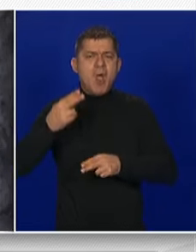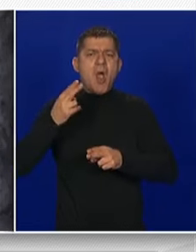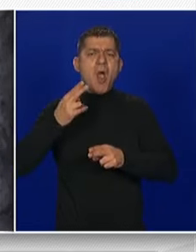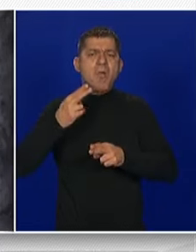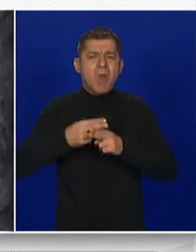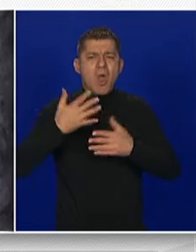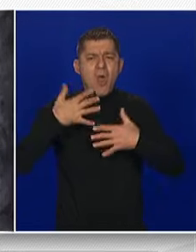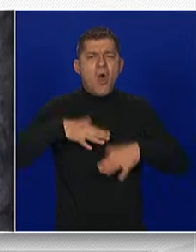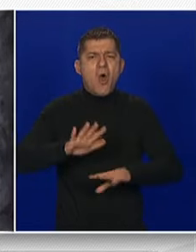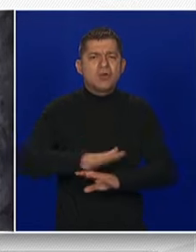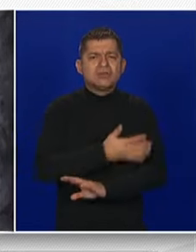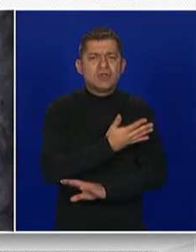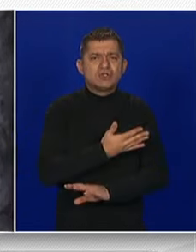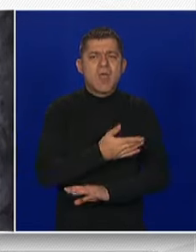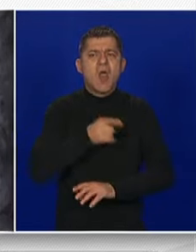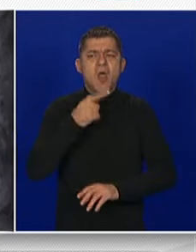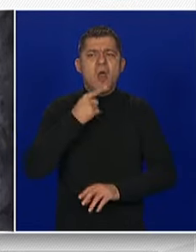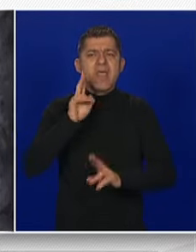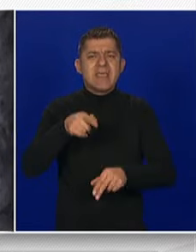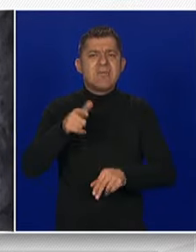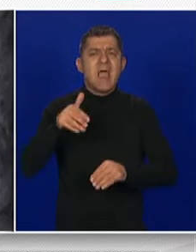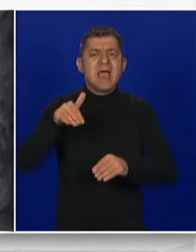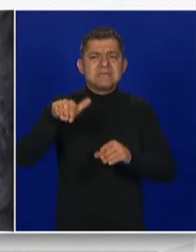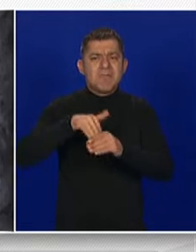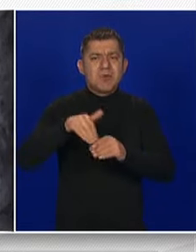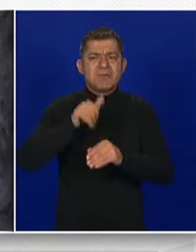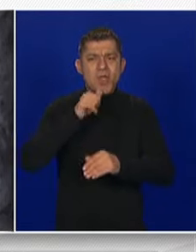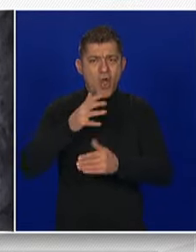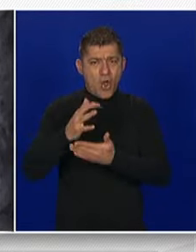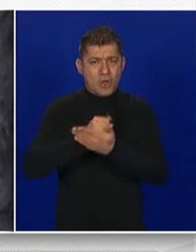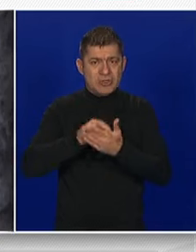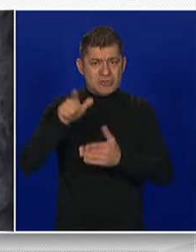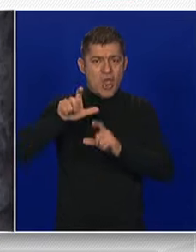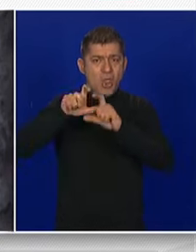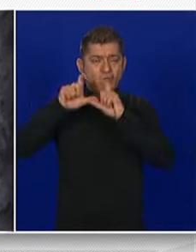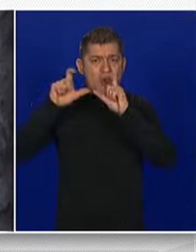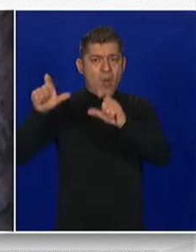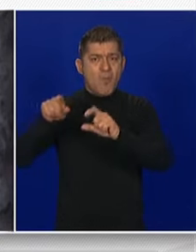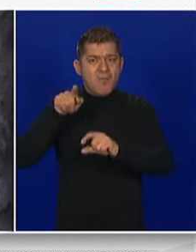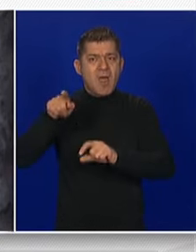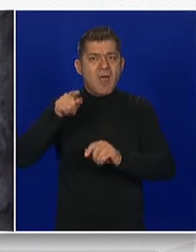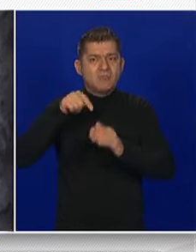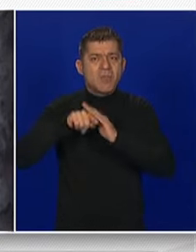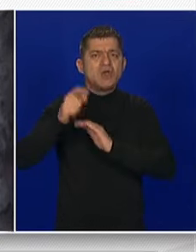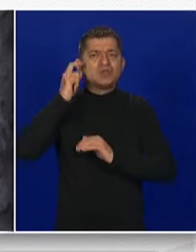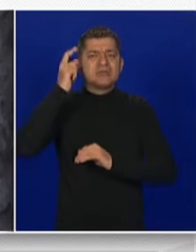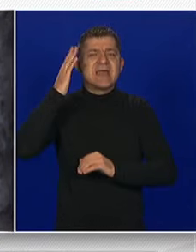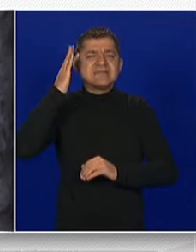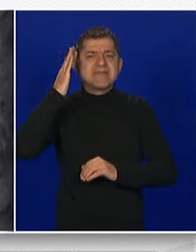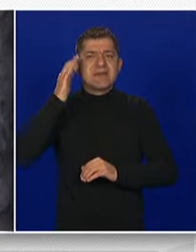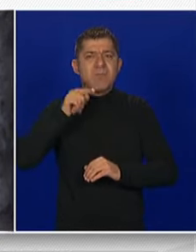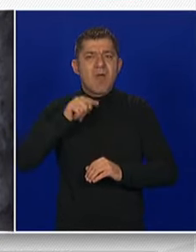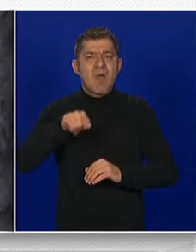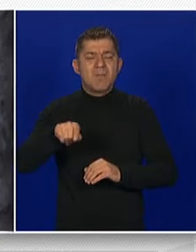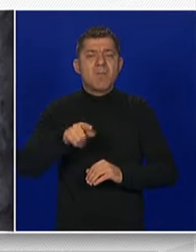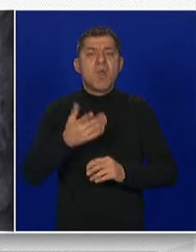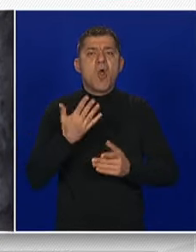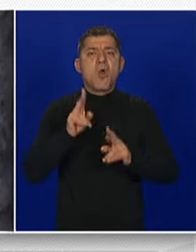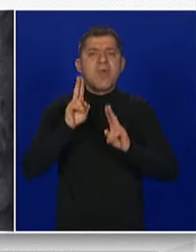to asimptomatski zaposlenici i korisnici domova socijalne skrbi, kolika